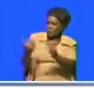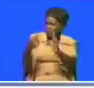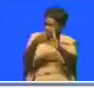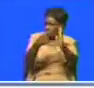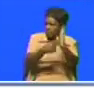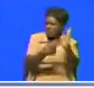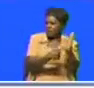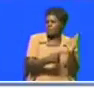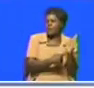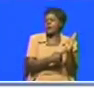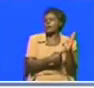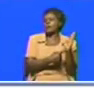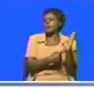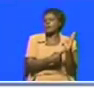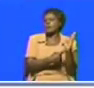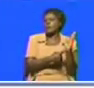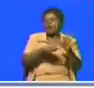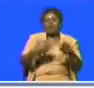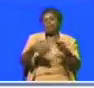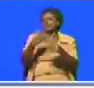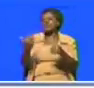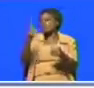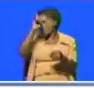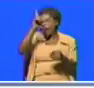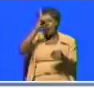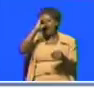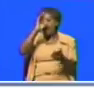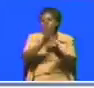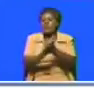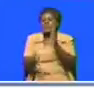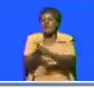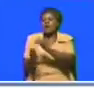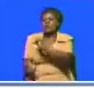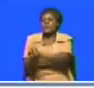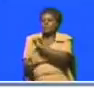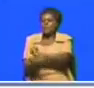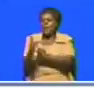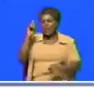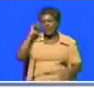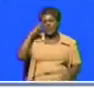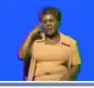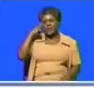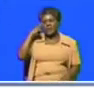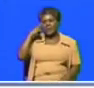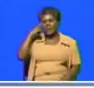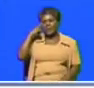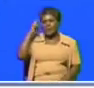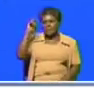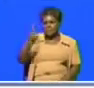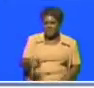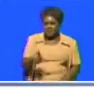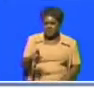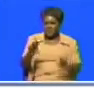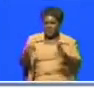kwa sababu moja, mbili, tatu, ama wanatolewa tu mara moja bila kupewa taarifa vizuri? Nafikiri inasemekana lazima mpewe